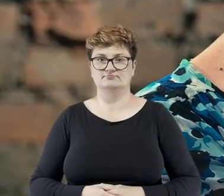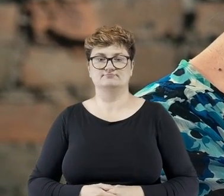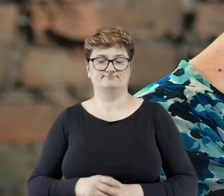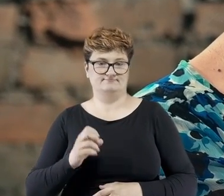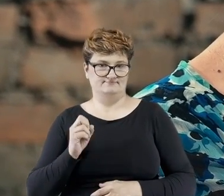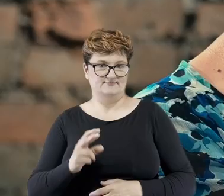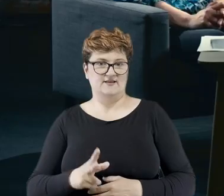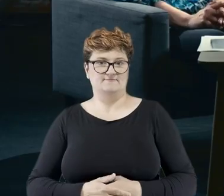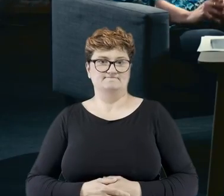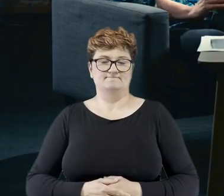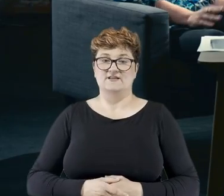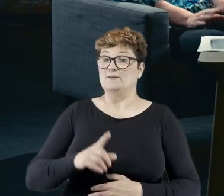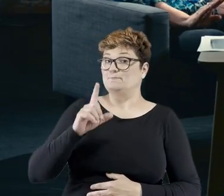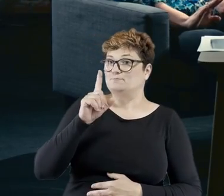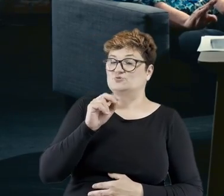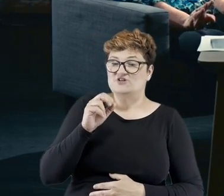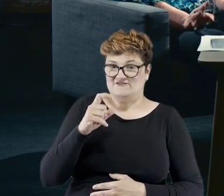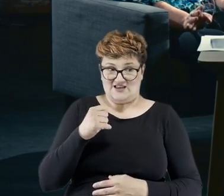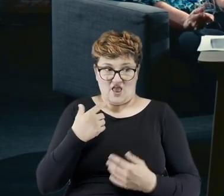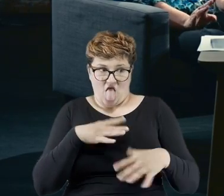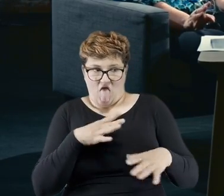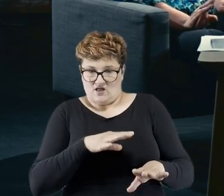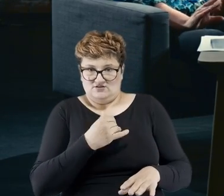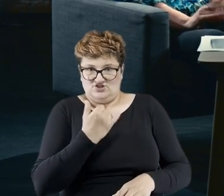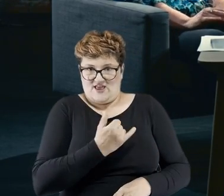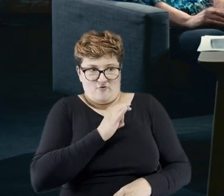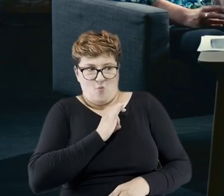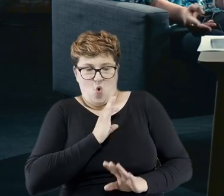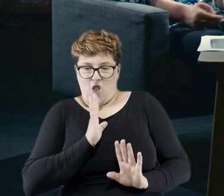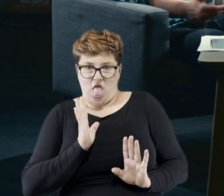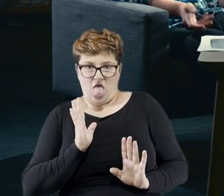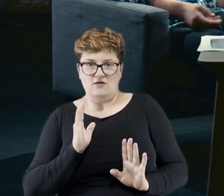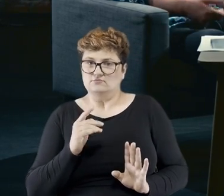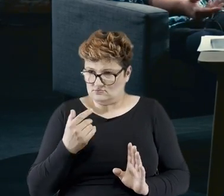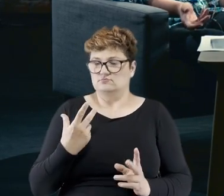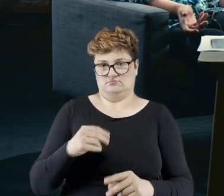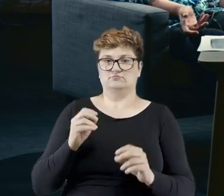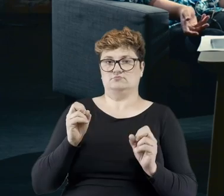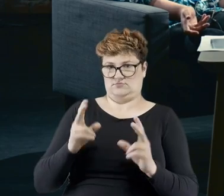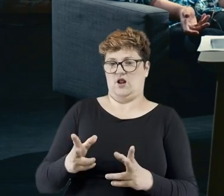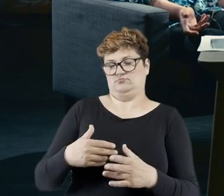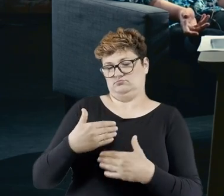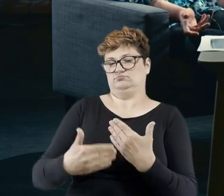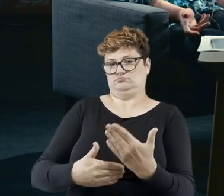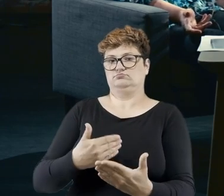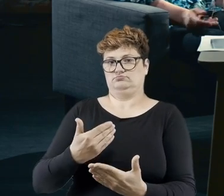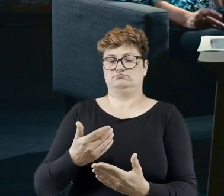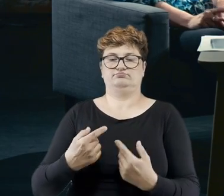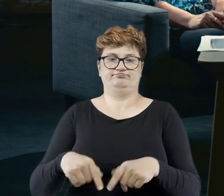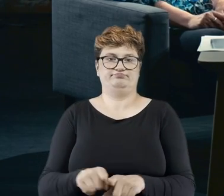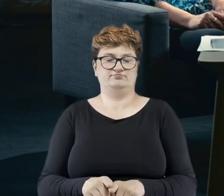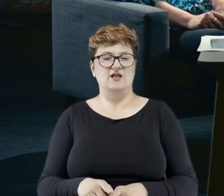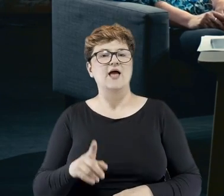Tak. W tym razie Przybyszewski się akurat tego nie wypierał. Tutaj tylko tak. W praktykę to nie przychodziło. Tylko sposób. Jakby